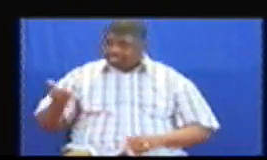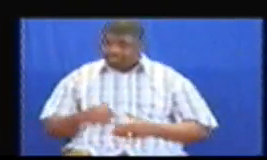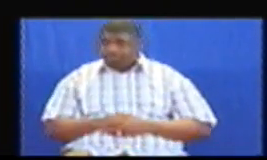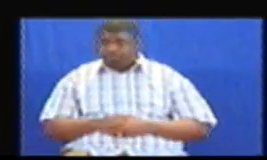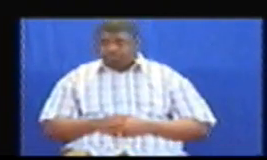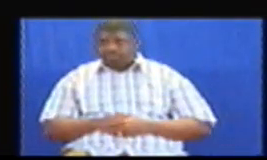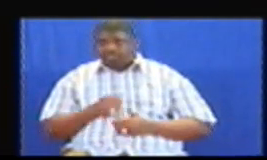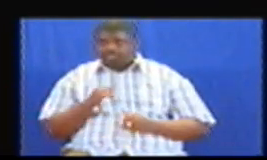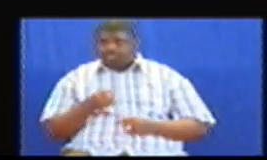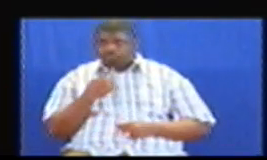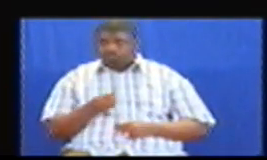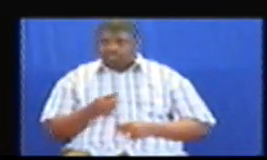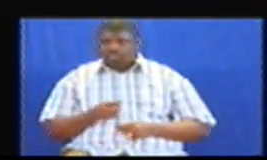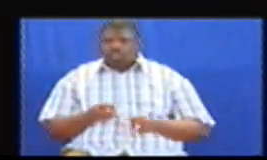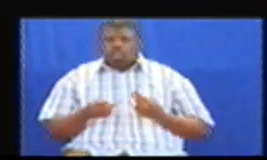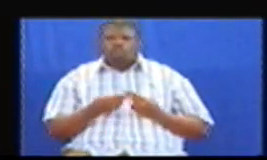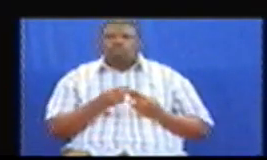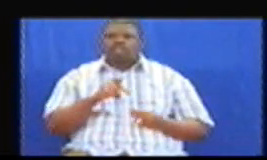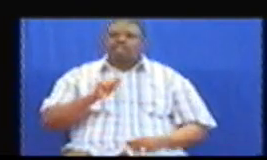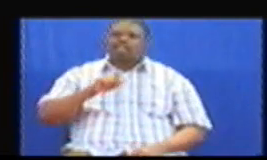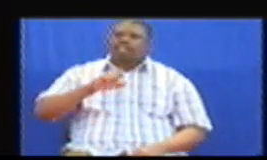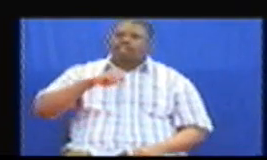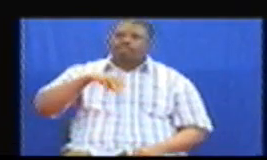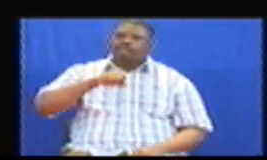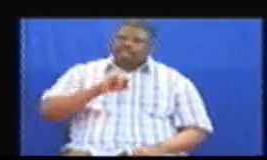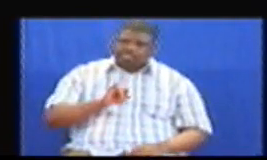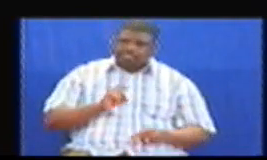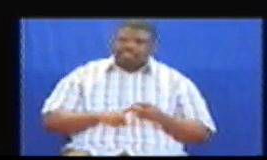Lakini sitaki kumtaja Dr. Kalemani, sitaki kumtaja Umi,